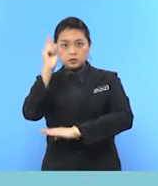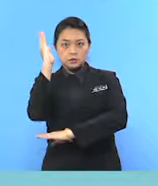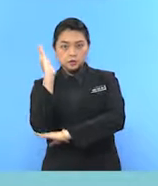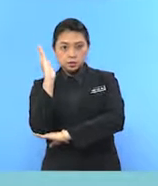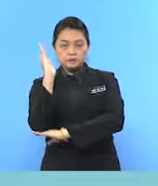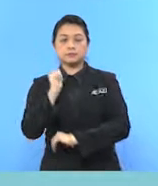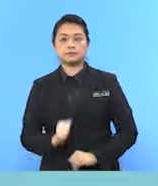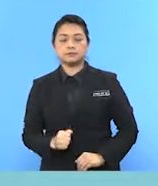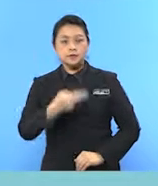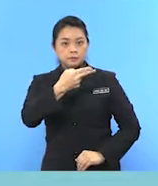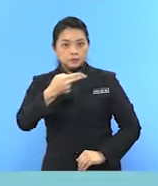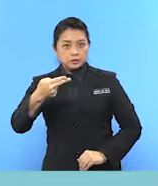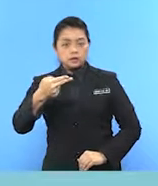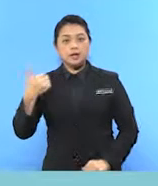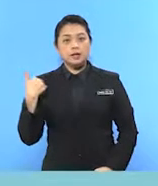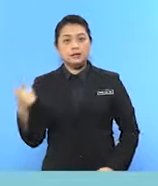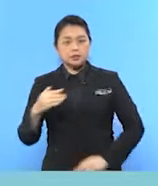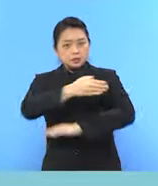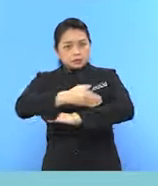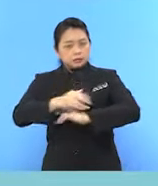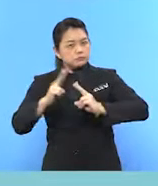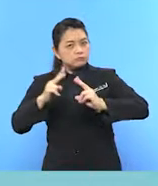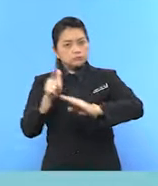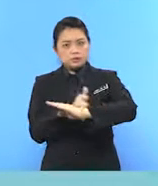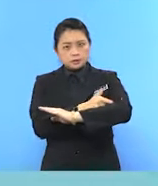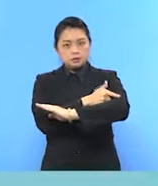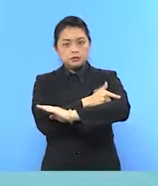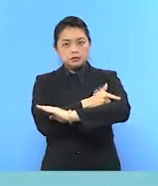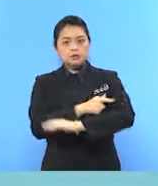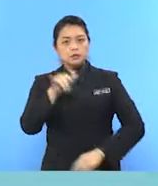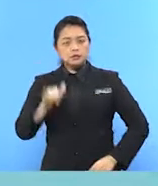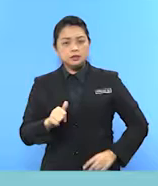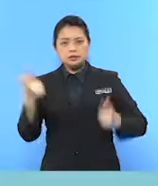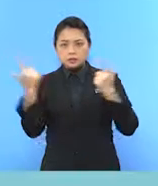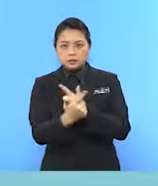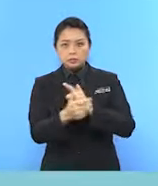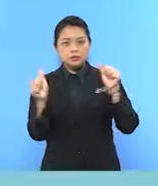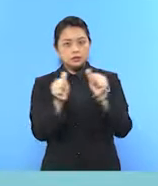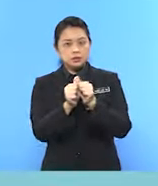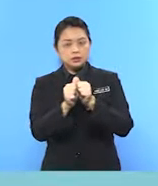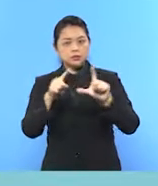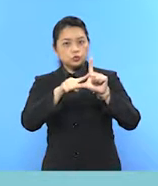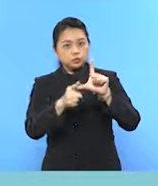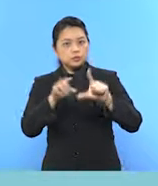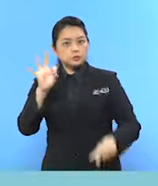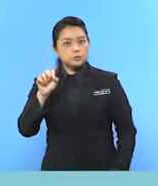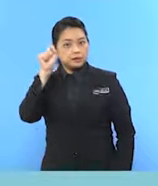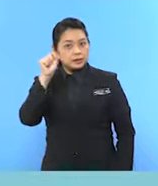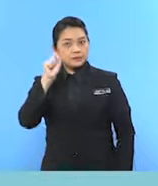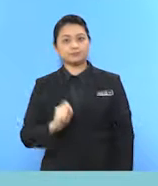tegak, hipotenus ialah sisi terpanjang yang bertentangan dengan sudut 90